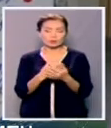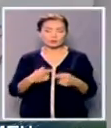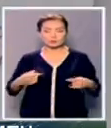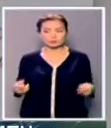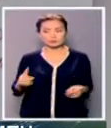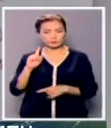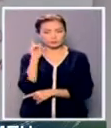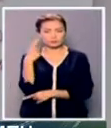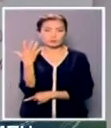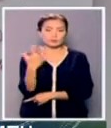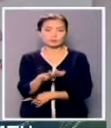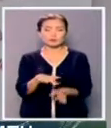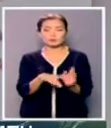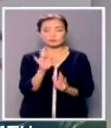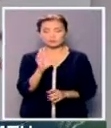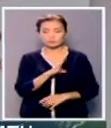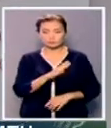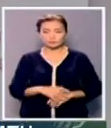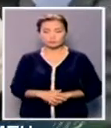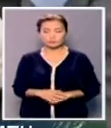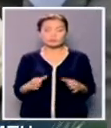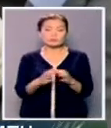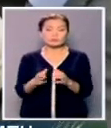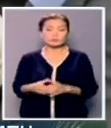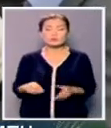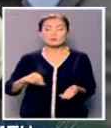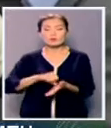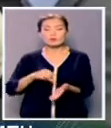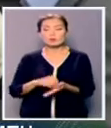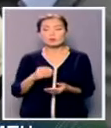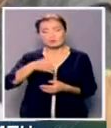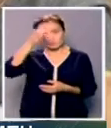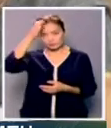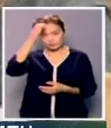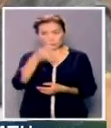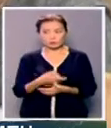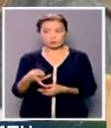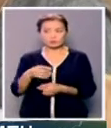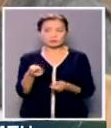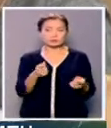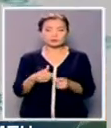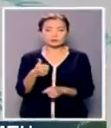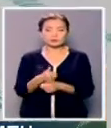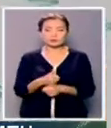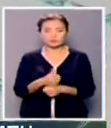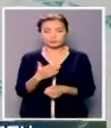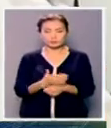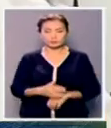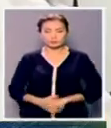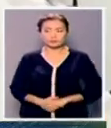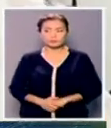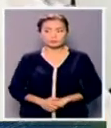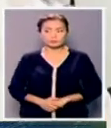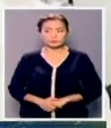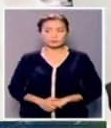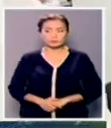бойынша үздік 5 жоба таңдап алынды. Топ мүшелерінің қатарына сарапшы ретінде өңірдегі басқарма басшылары қосылды. Бұл